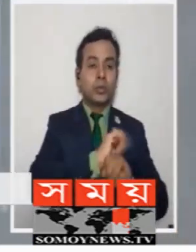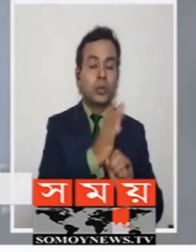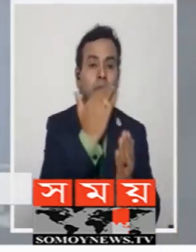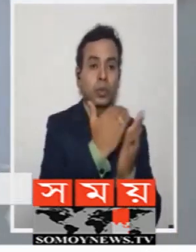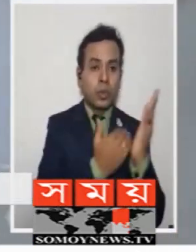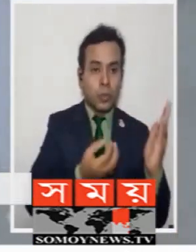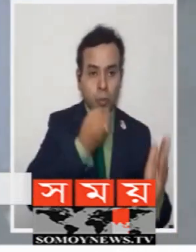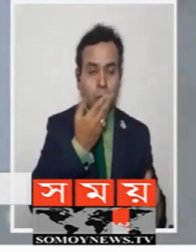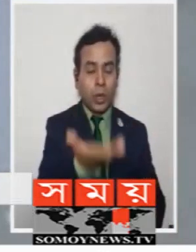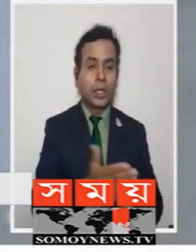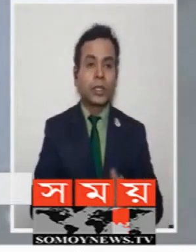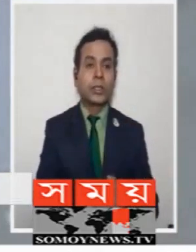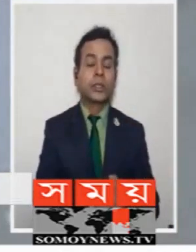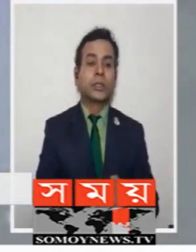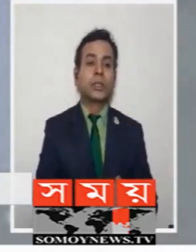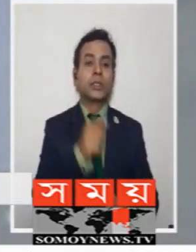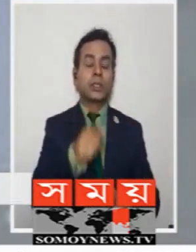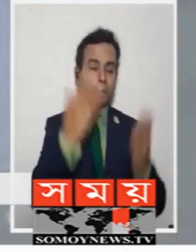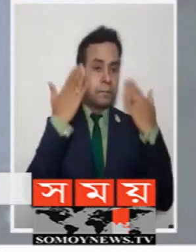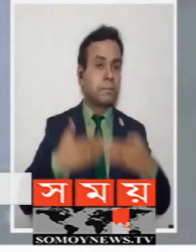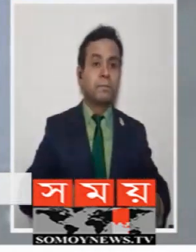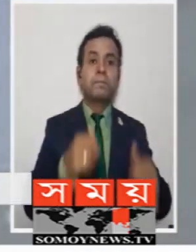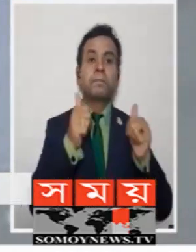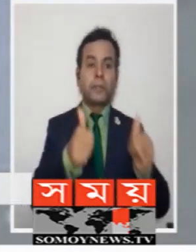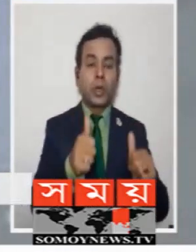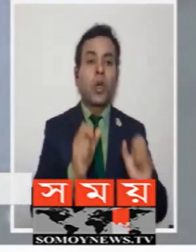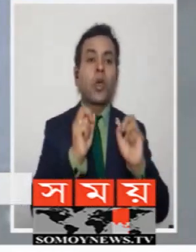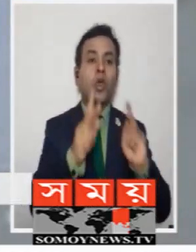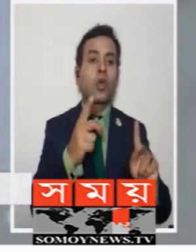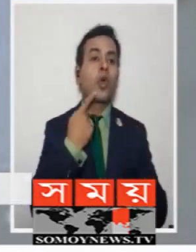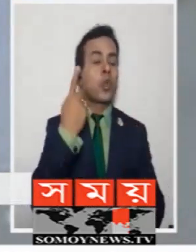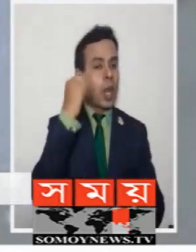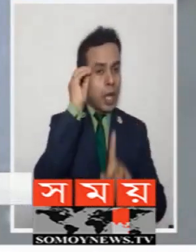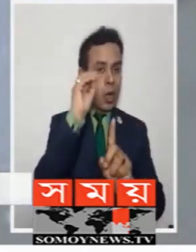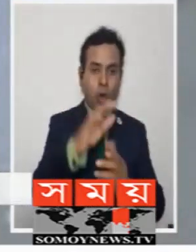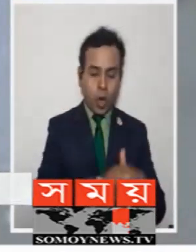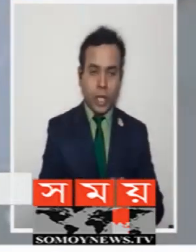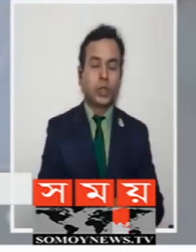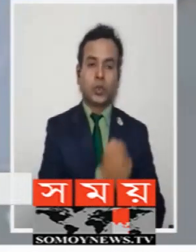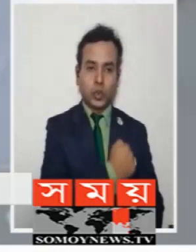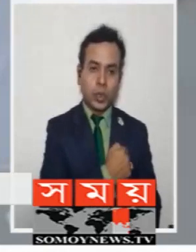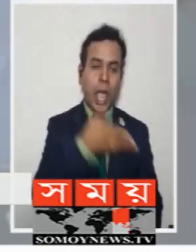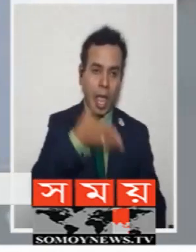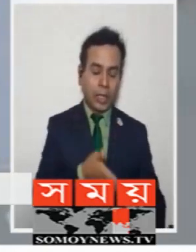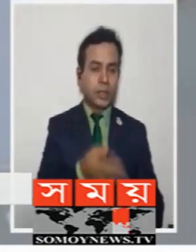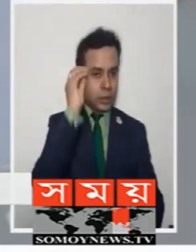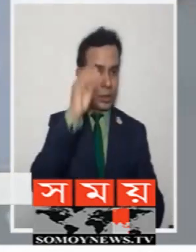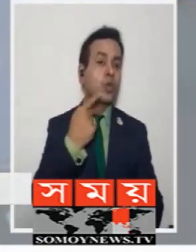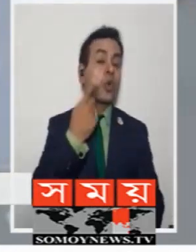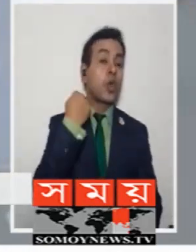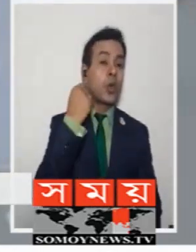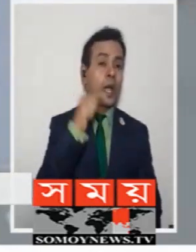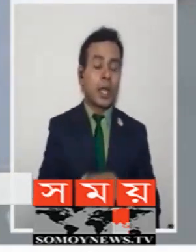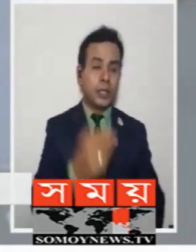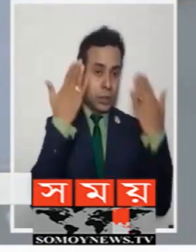হয়েছে সেটা হয়তো ভুলবশত বলা হয় নাই, সেজন্য আমি দুঃখ প্রকাশ করছি। আমাদের গতকালের সুস্থ ছিল 242 জন এবং